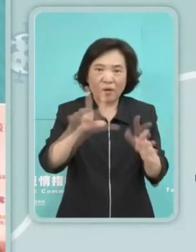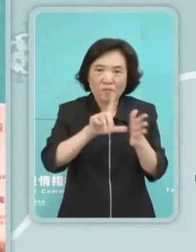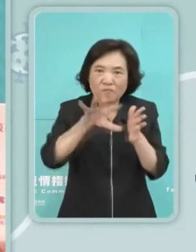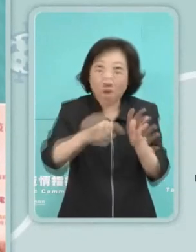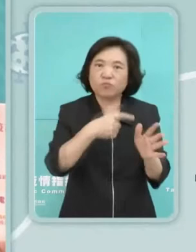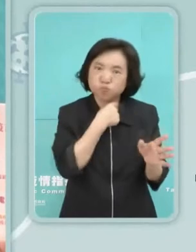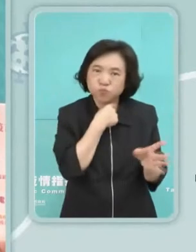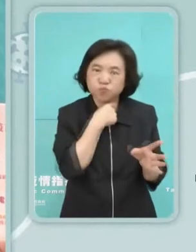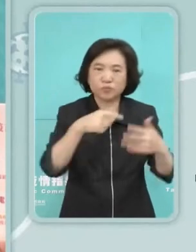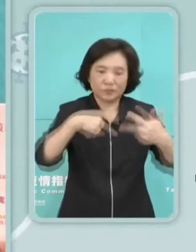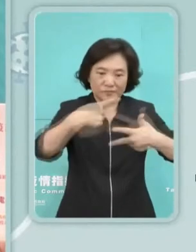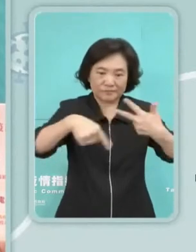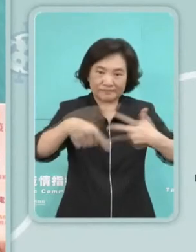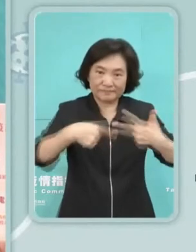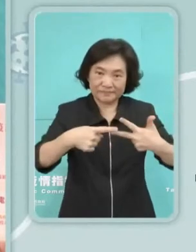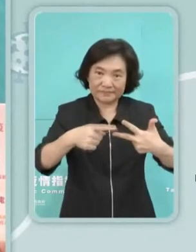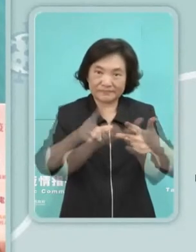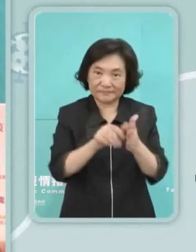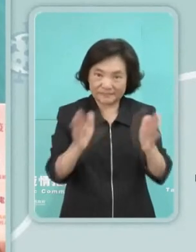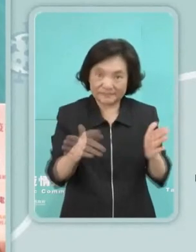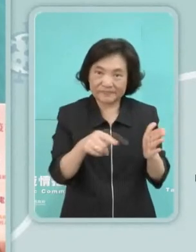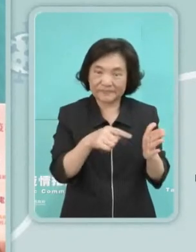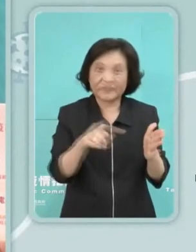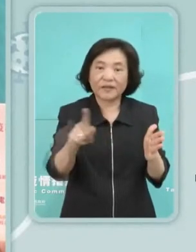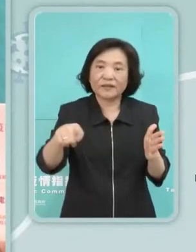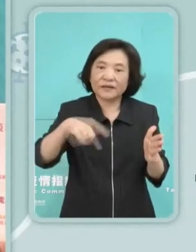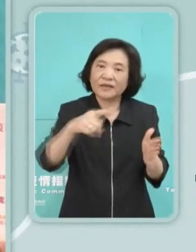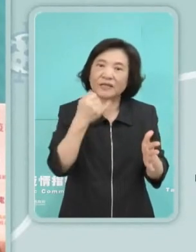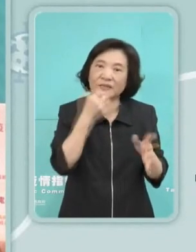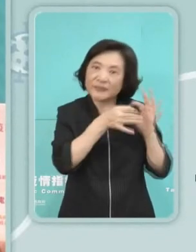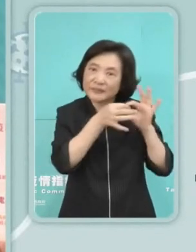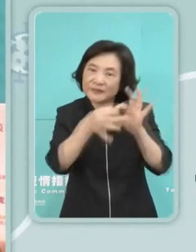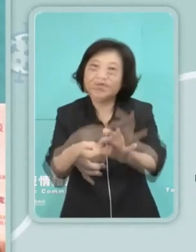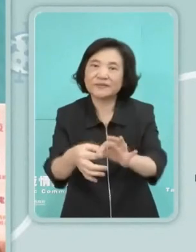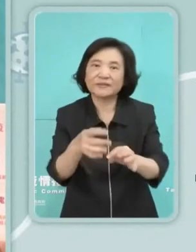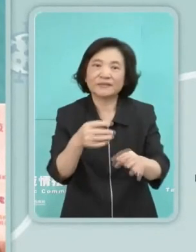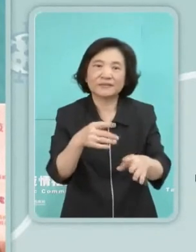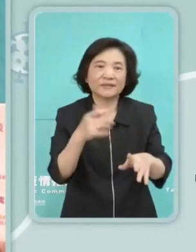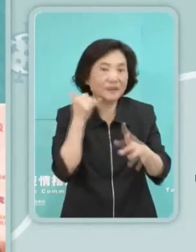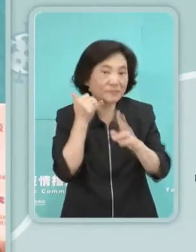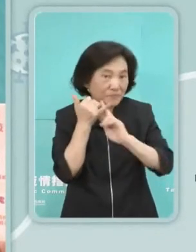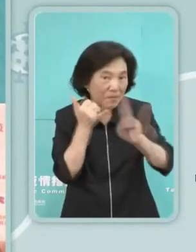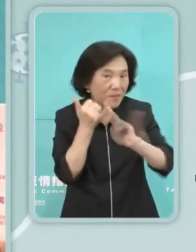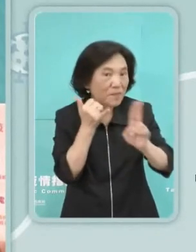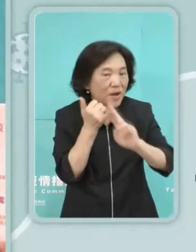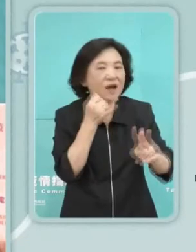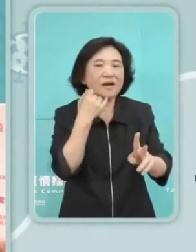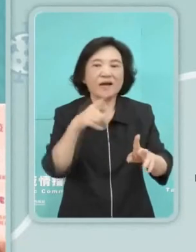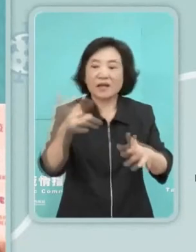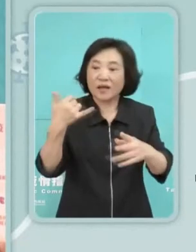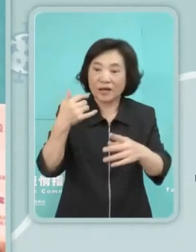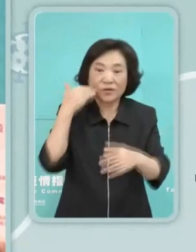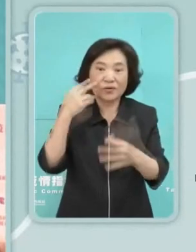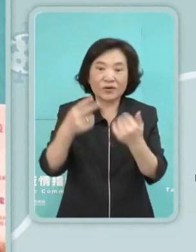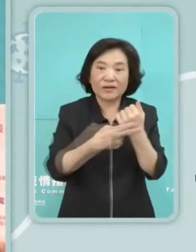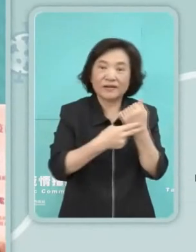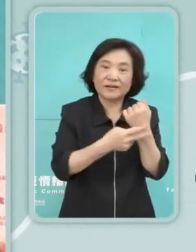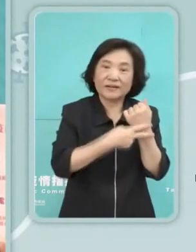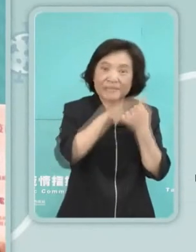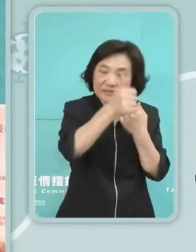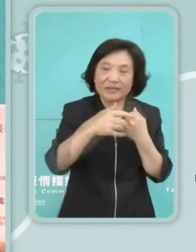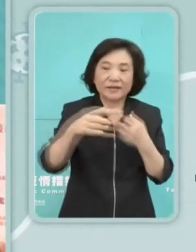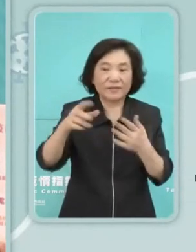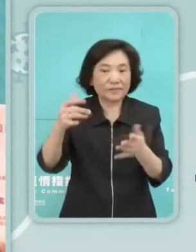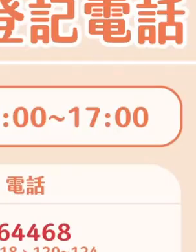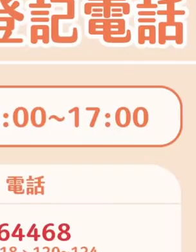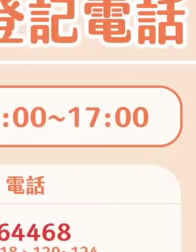间，一个礼拜的时间，让大家继续可以用电话登记，我们来提供这些